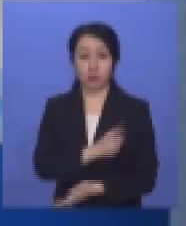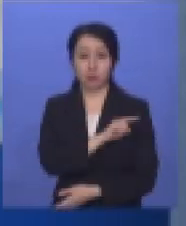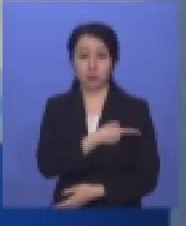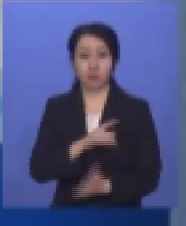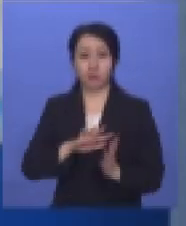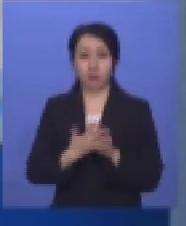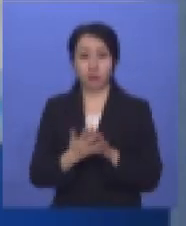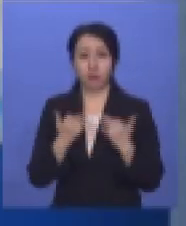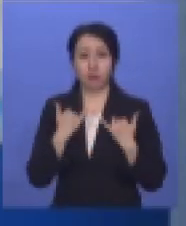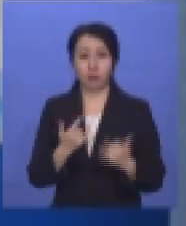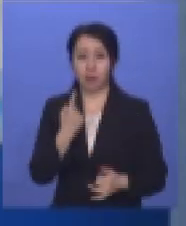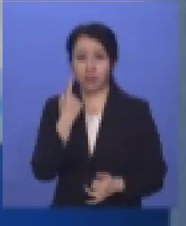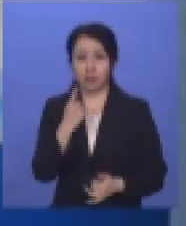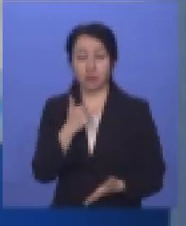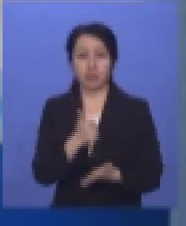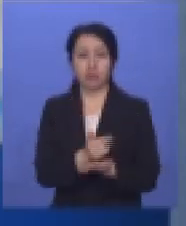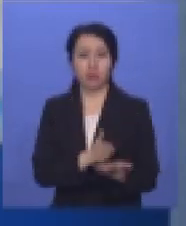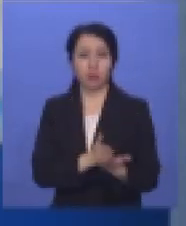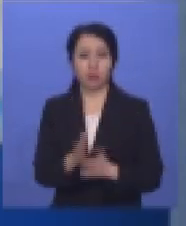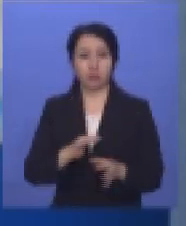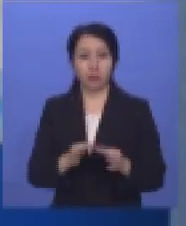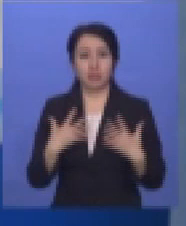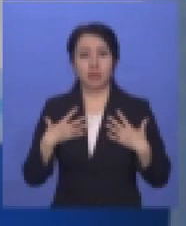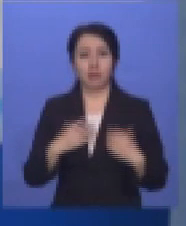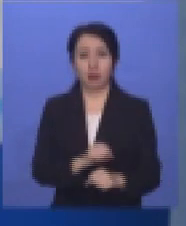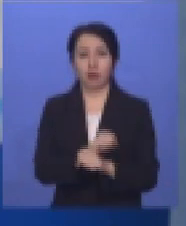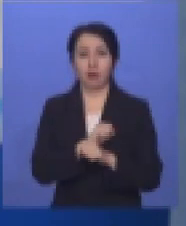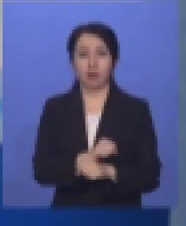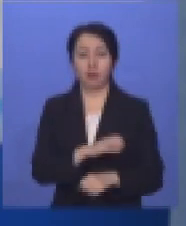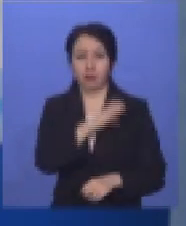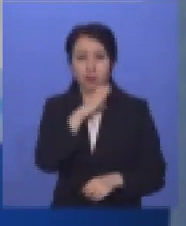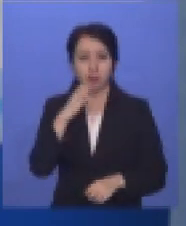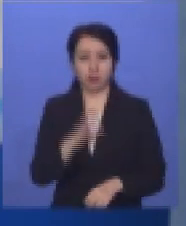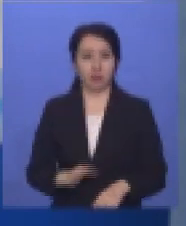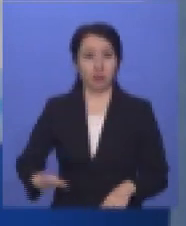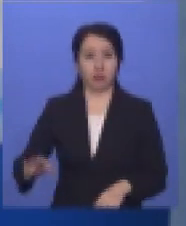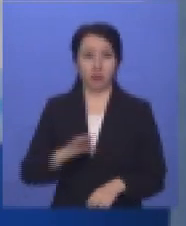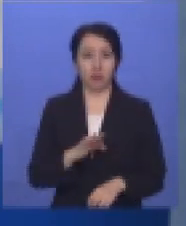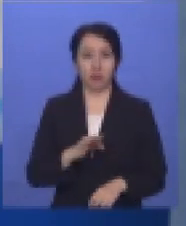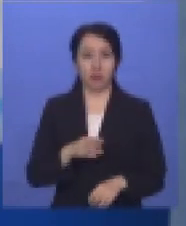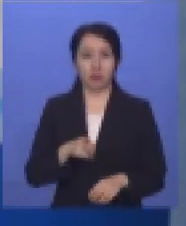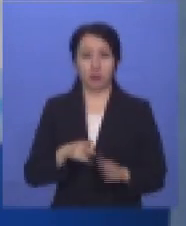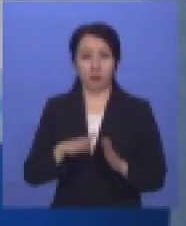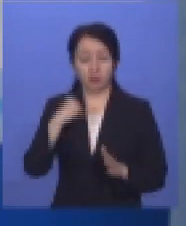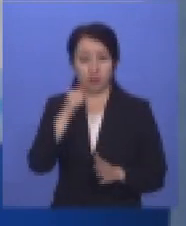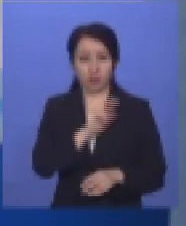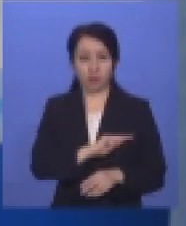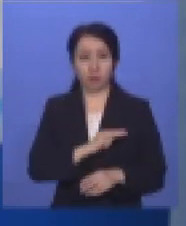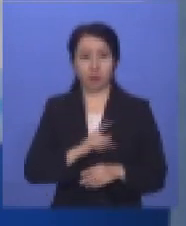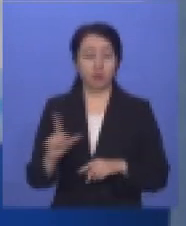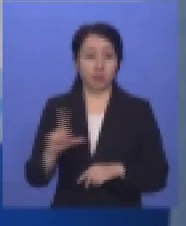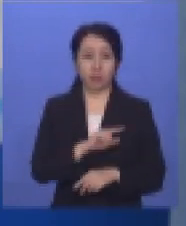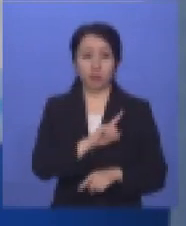Доступность медицины в селах сегодня – это один из главных приоритетов в сфере здравоохранения. В Северном Казахстане с 2019 года